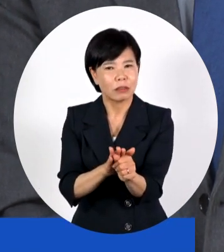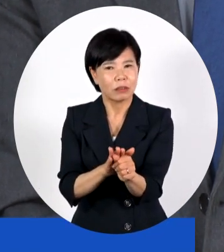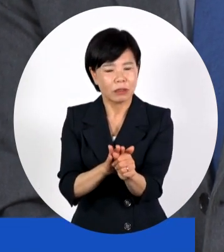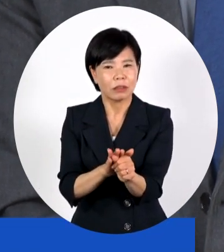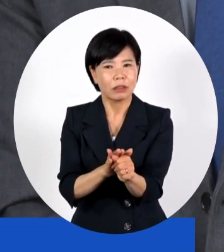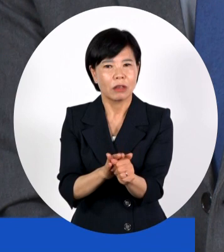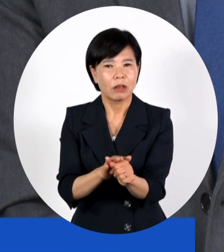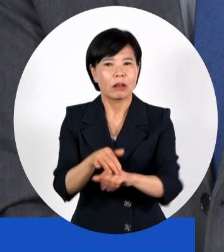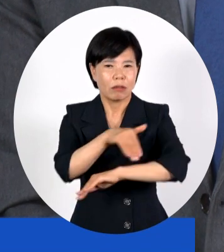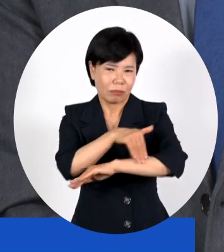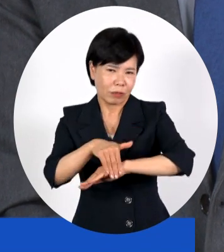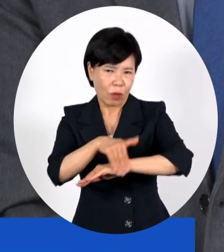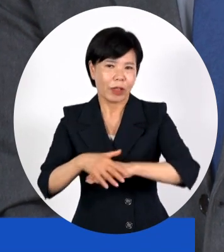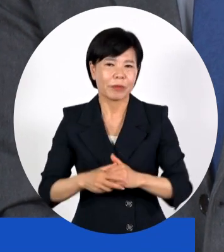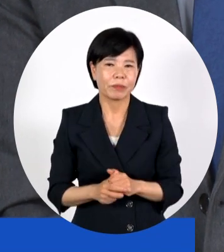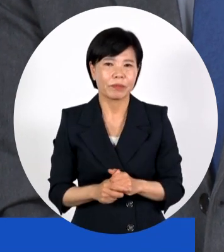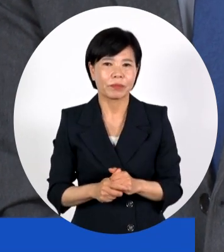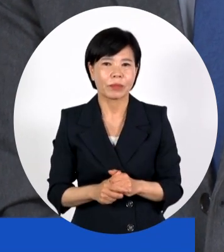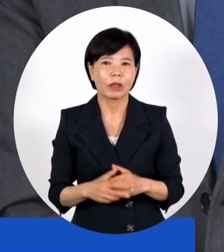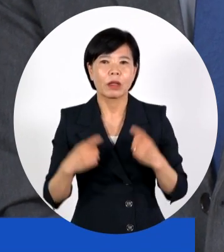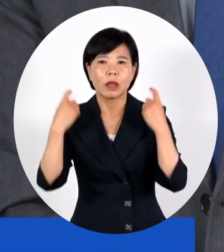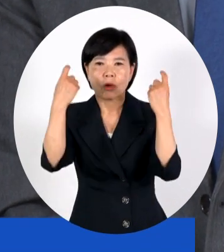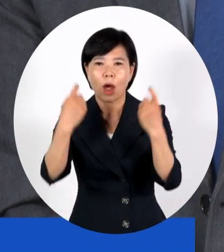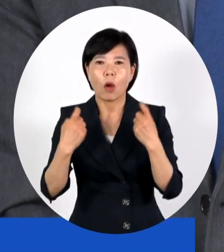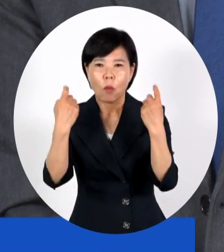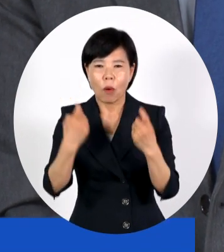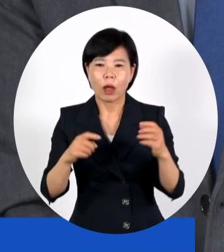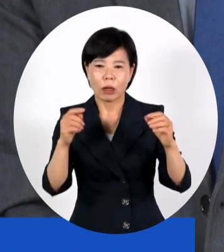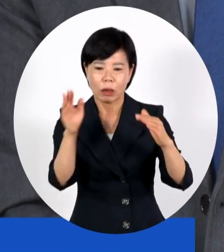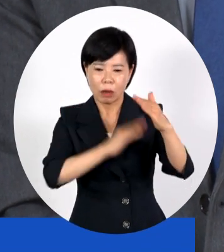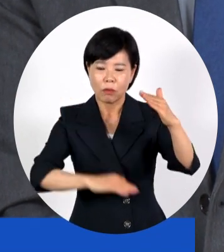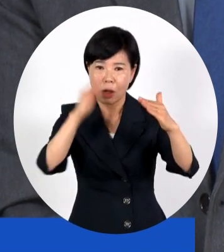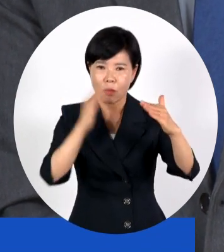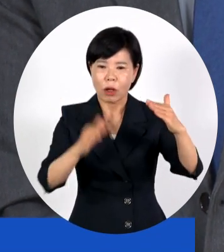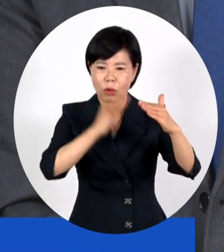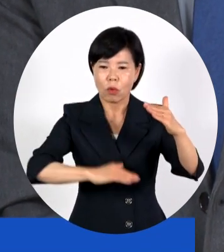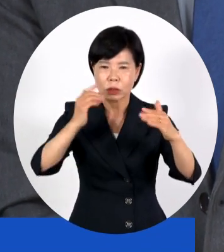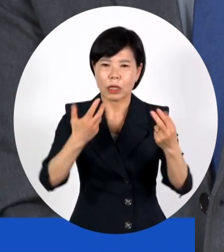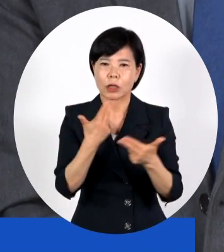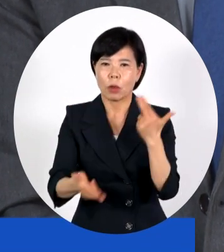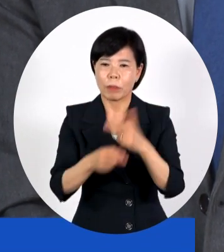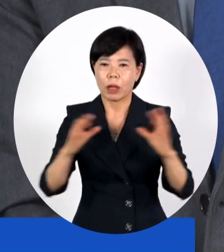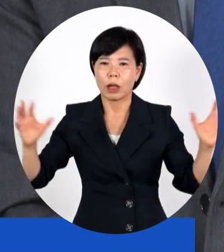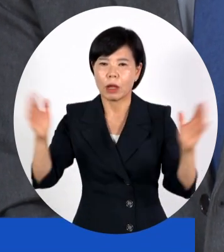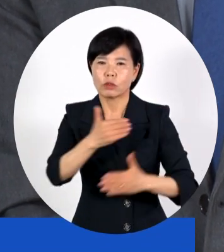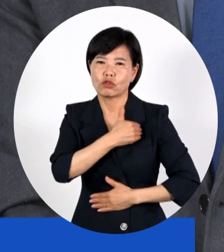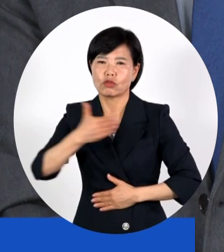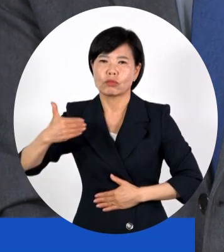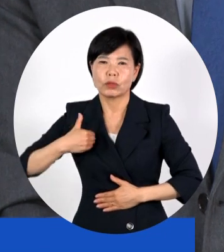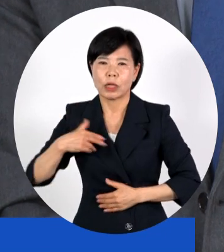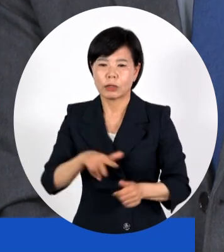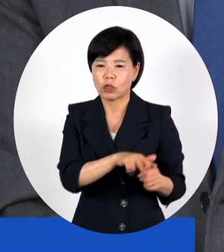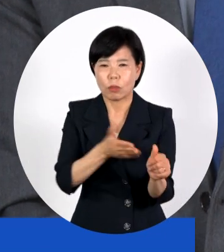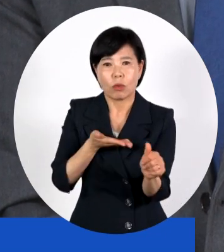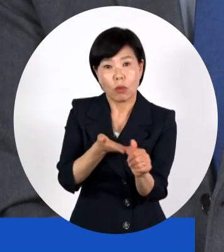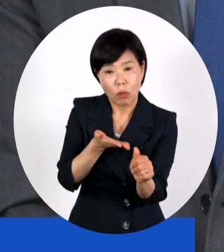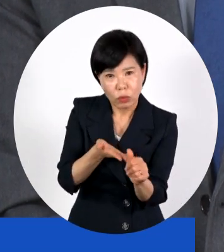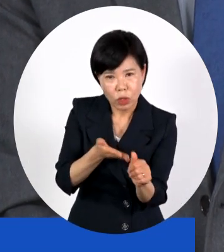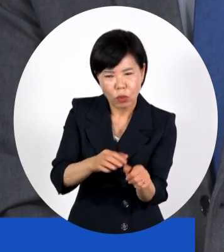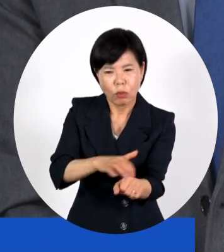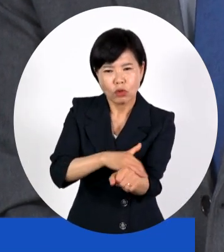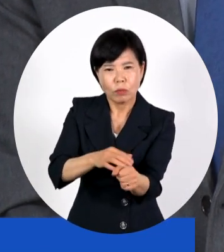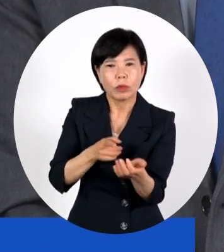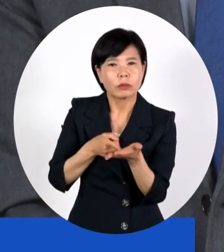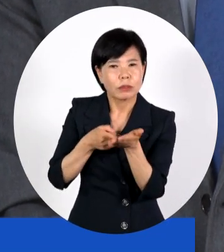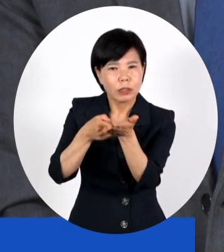제주관광서비스센터도 설치하겠습니다. 관광공사와 관광협회가 협력해 여행 전 충분한 관광정보 제공,